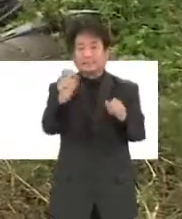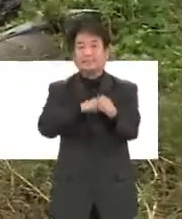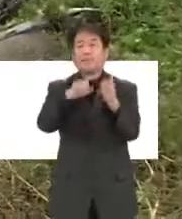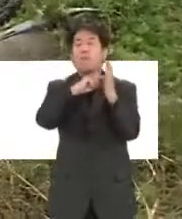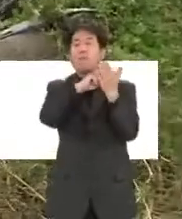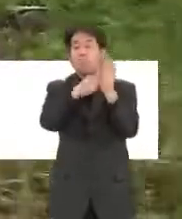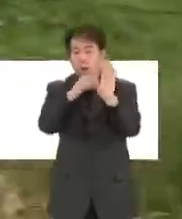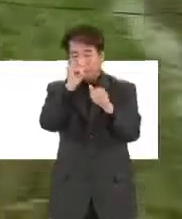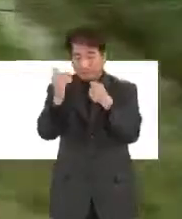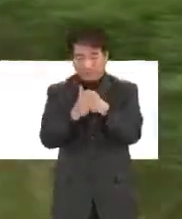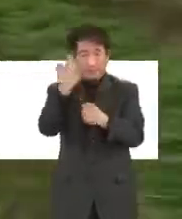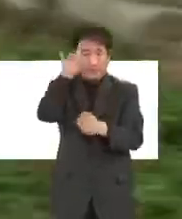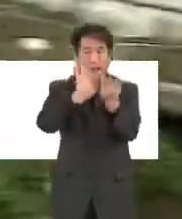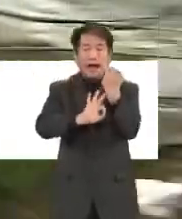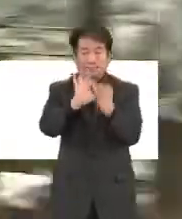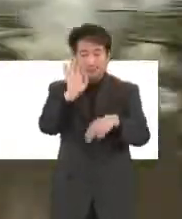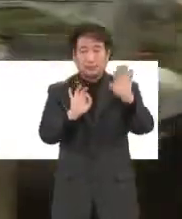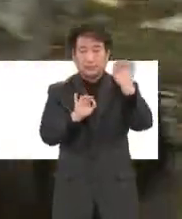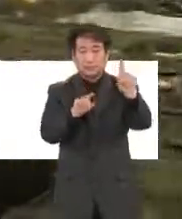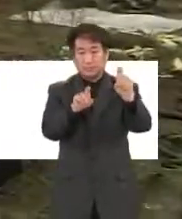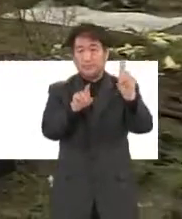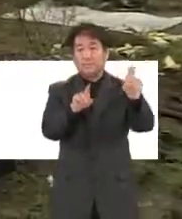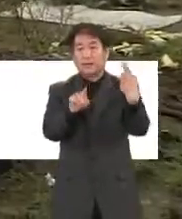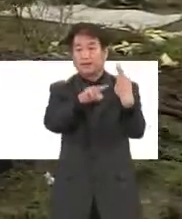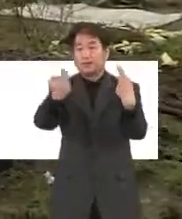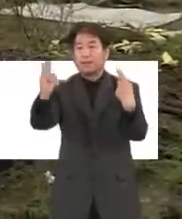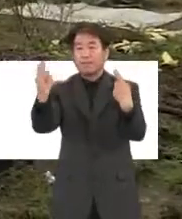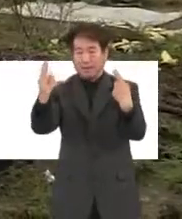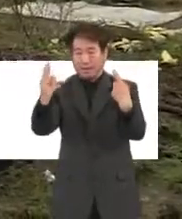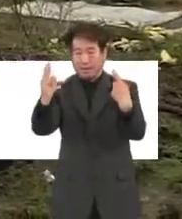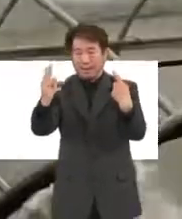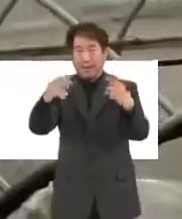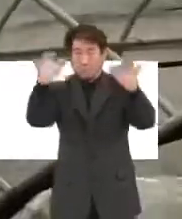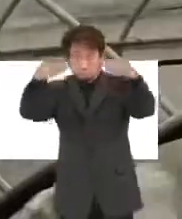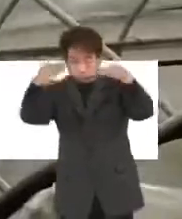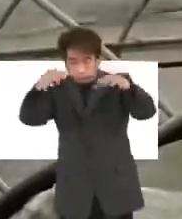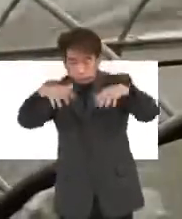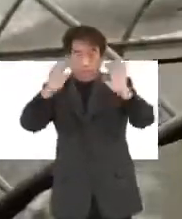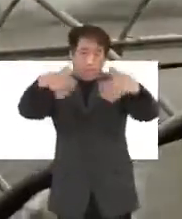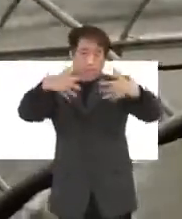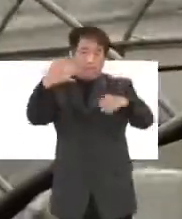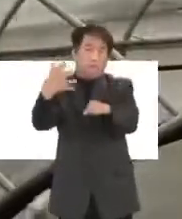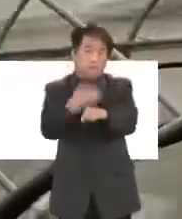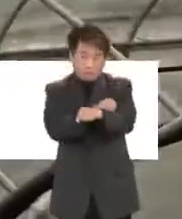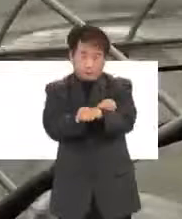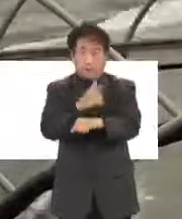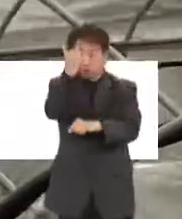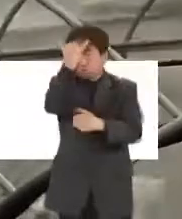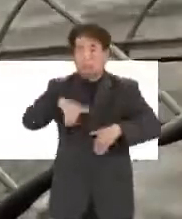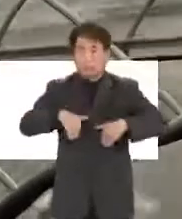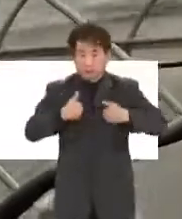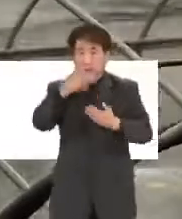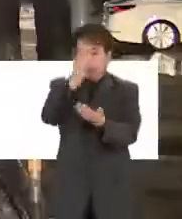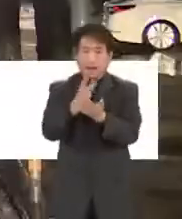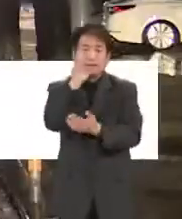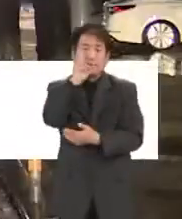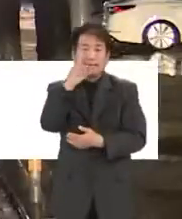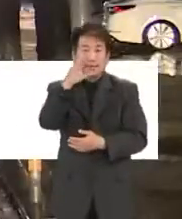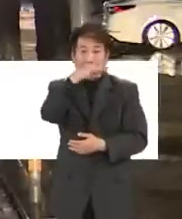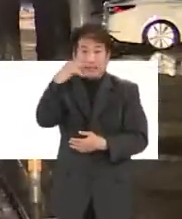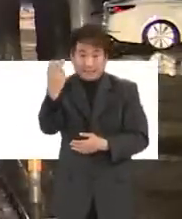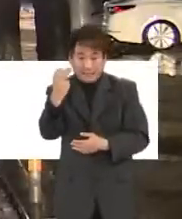300mm 에 비와 함께 초속 30m 이상의 매우 강한 바람이 불게 씁니다 충남 에선 천안과 예선 등에서